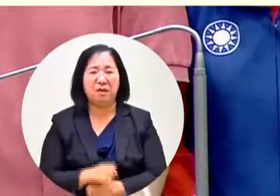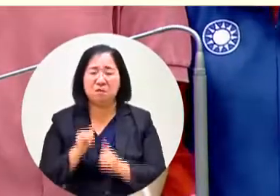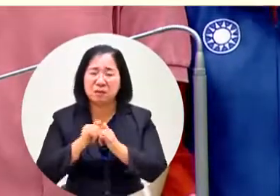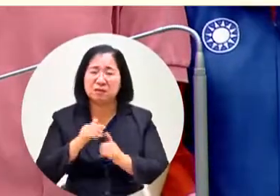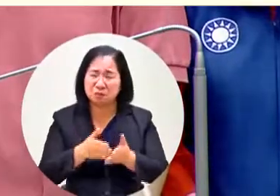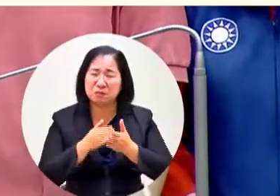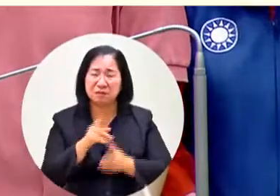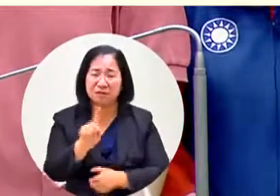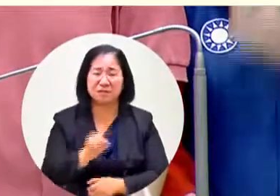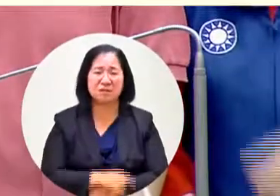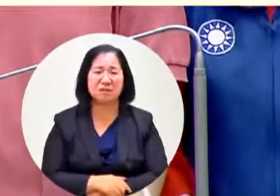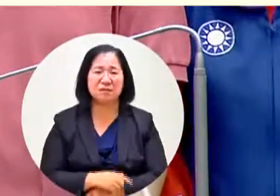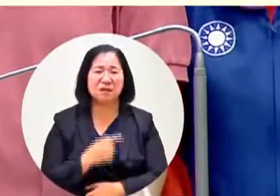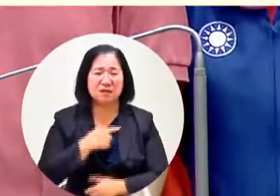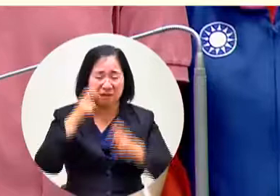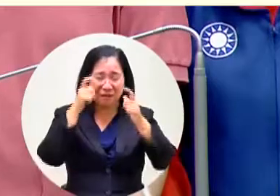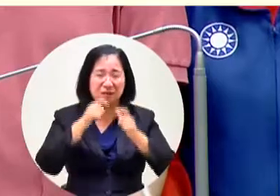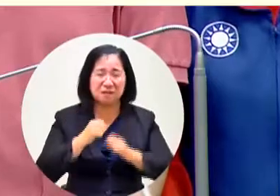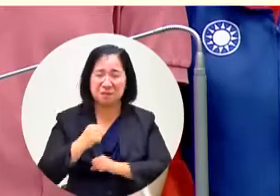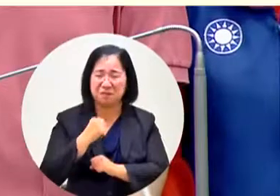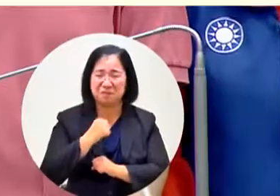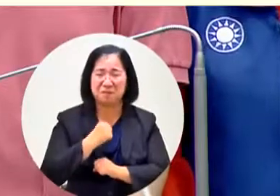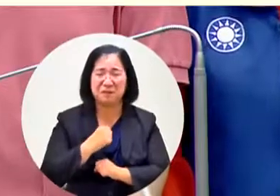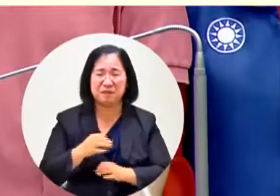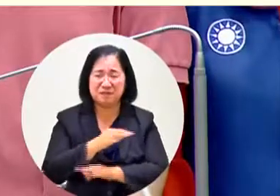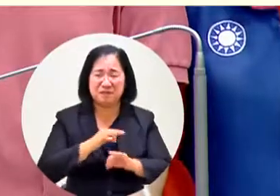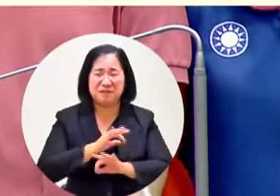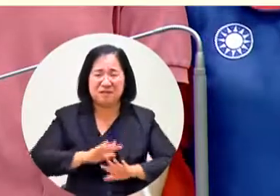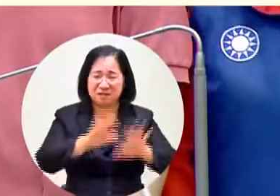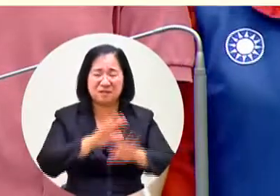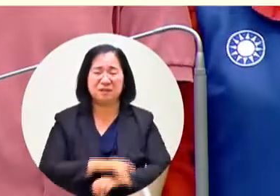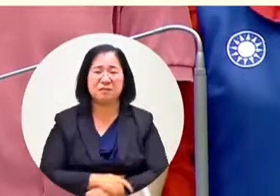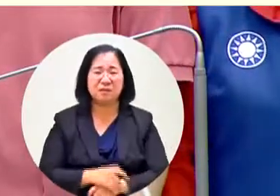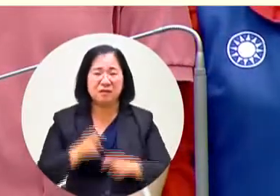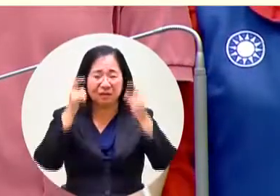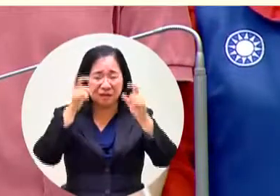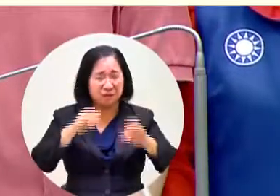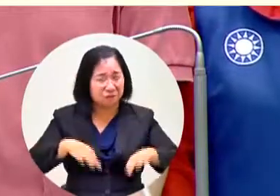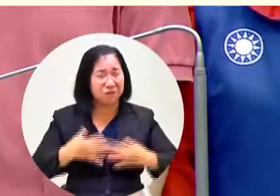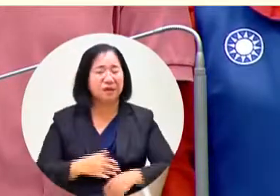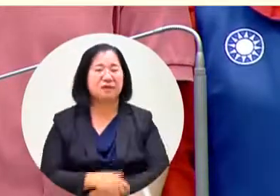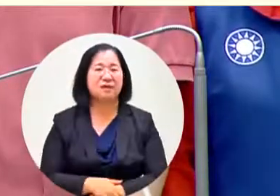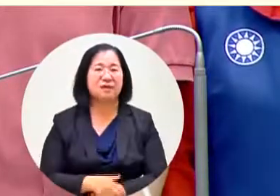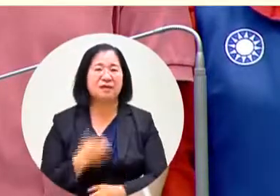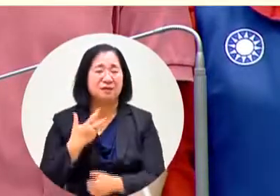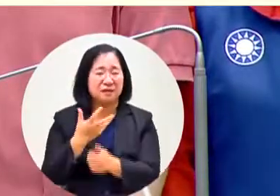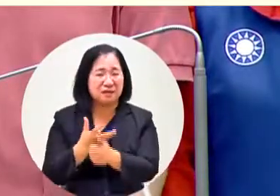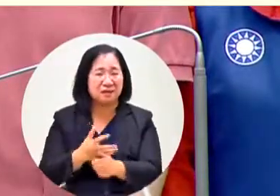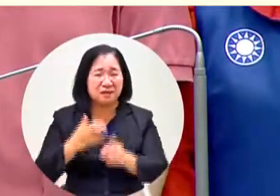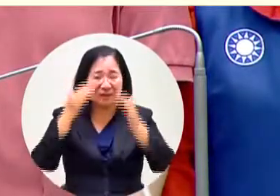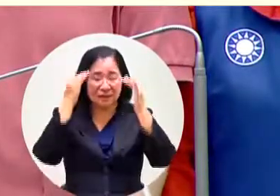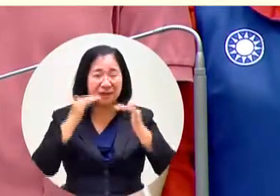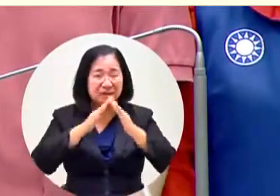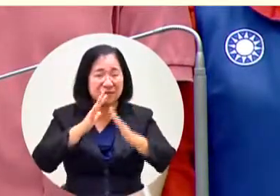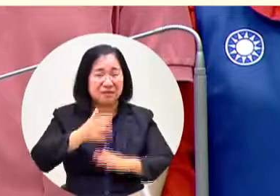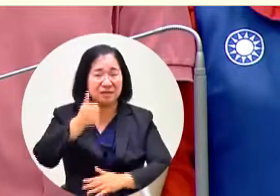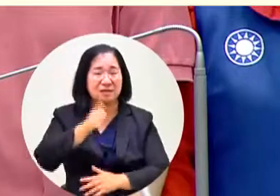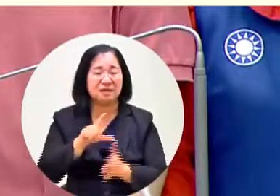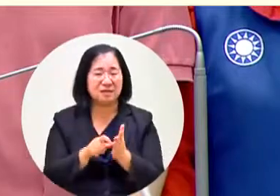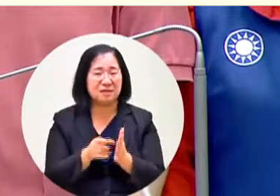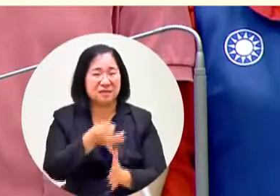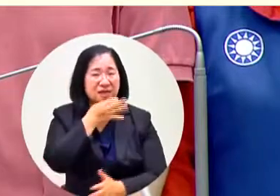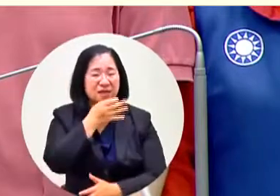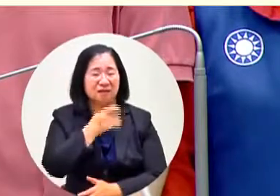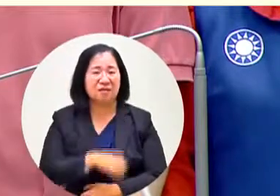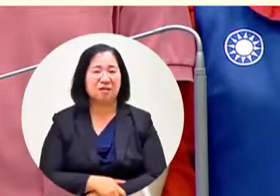是对，每天只在斗政治斗政治，不知道人民需要的是什么。人民需要的是高雄拼经济，